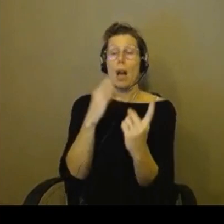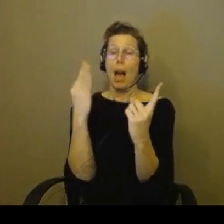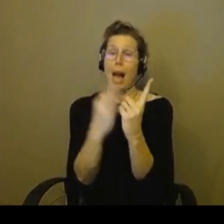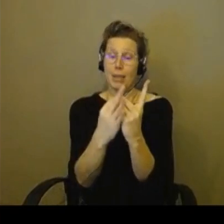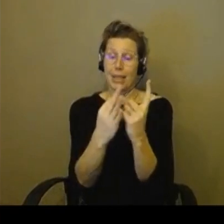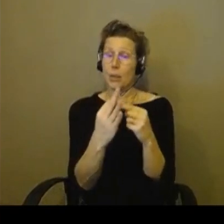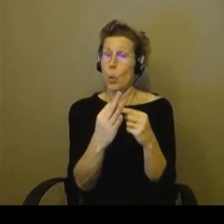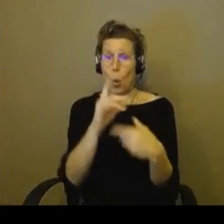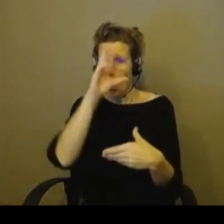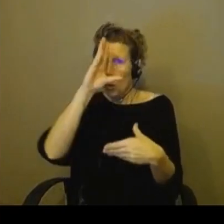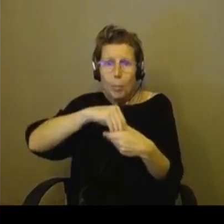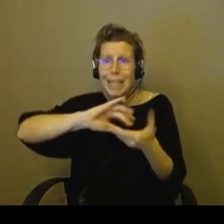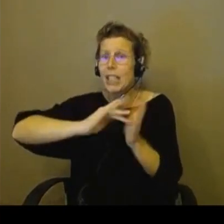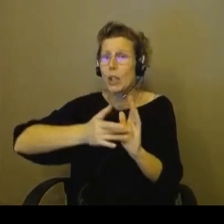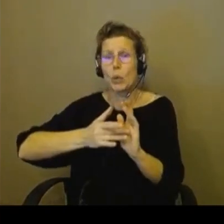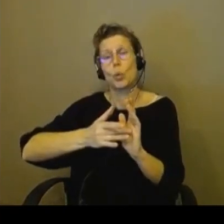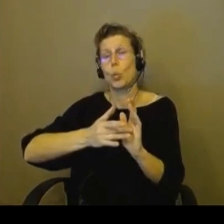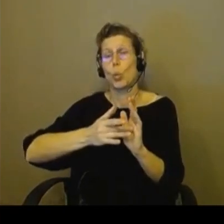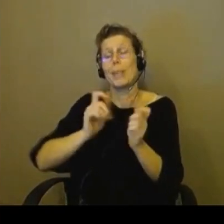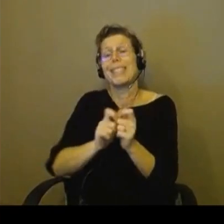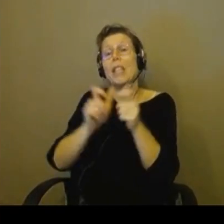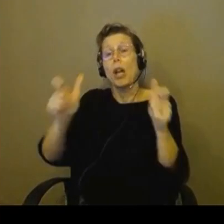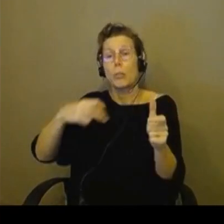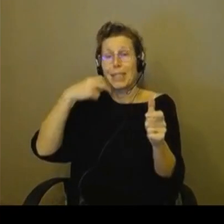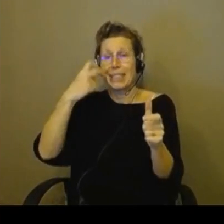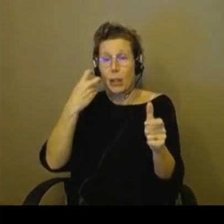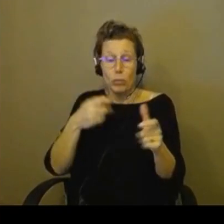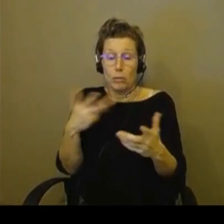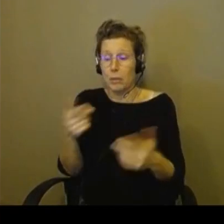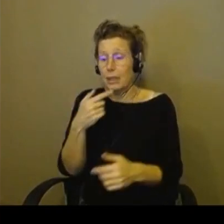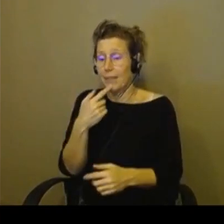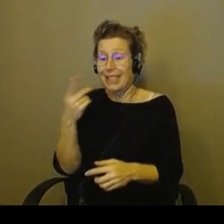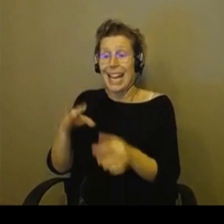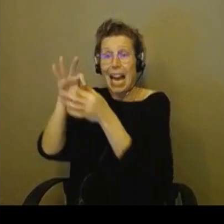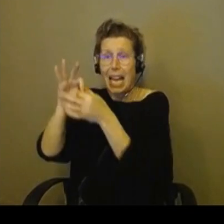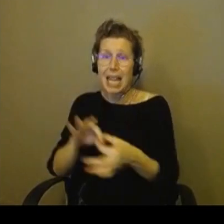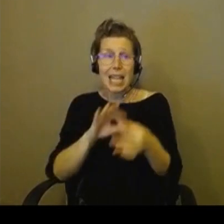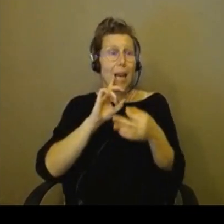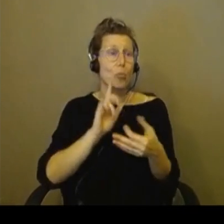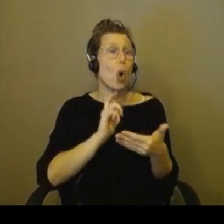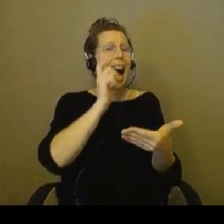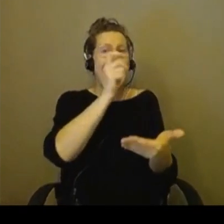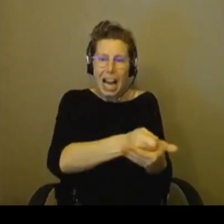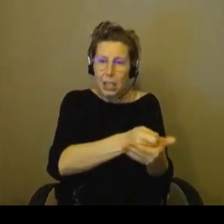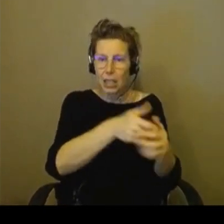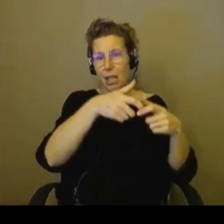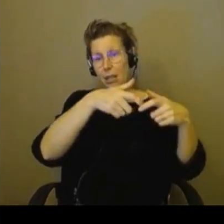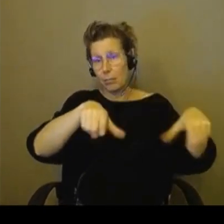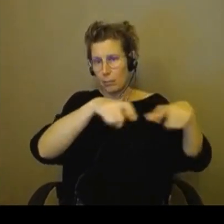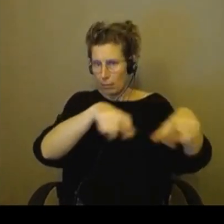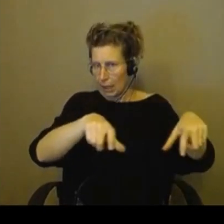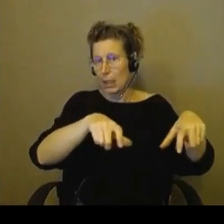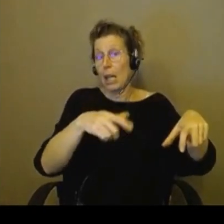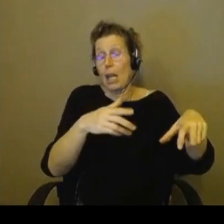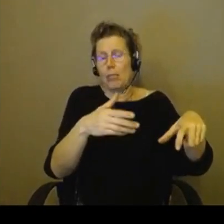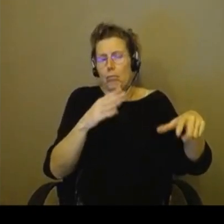qui auparavant se faisait naturellement vers l'achat de billets de train, notamment vers l'achat de billets de train à SNCF, a été rompu. Ce que je peux